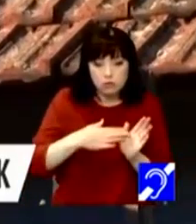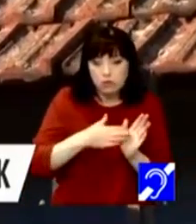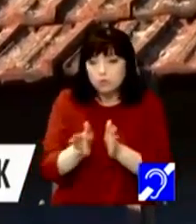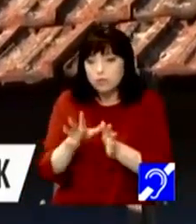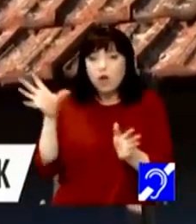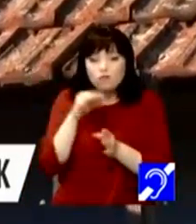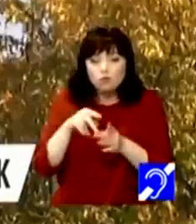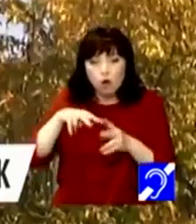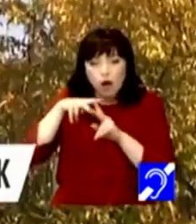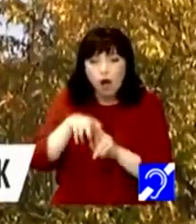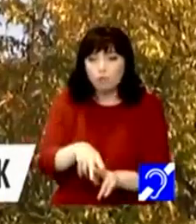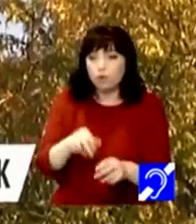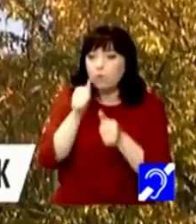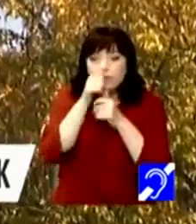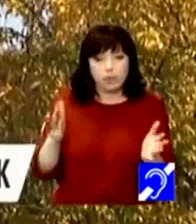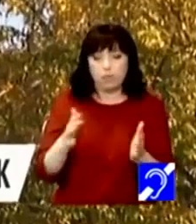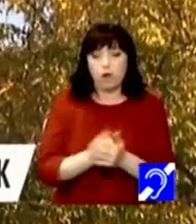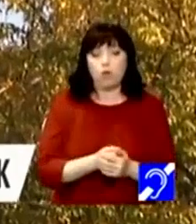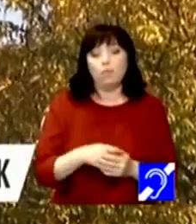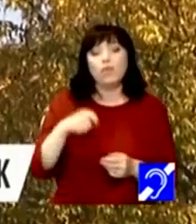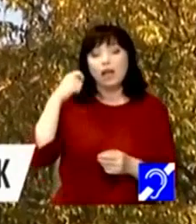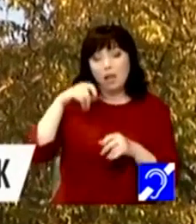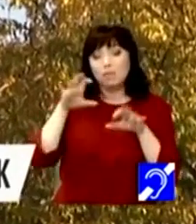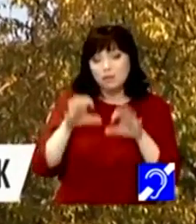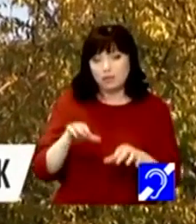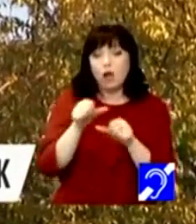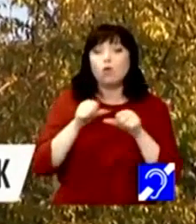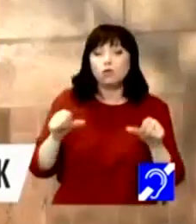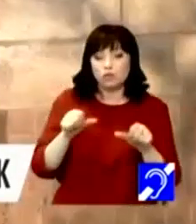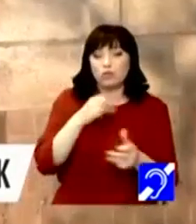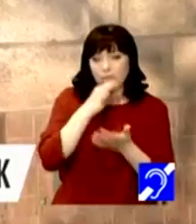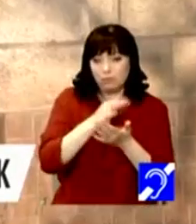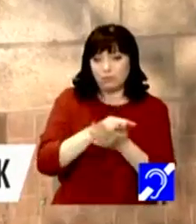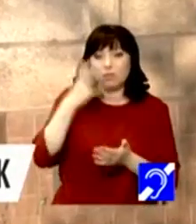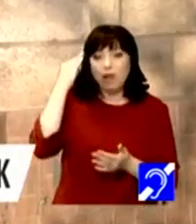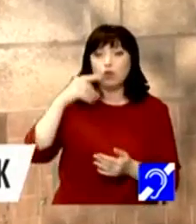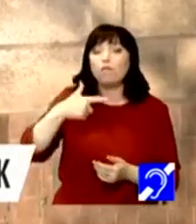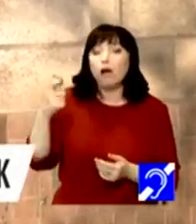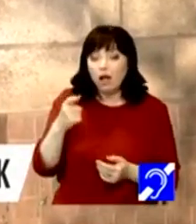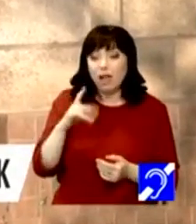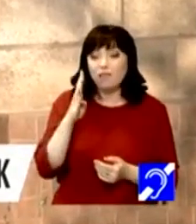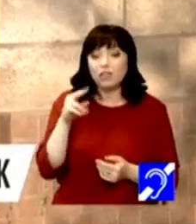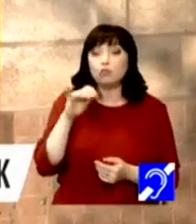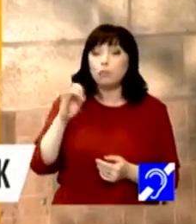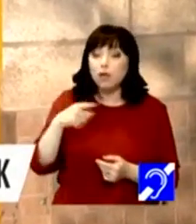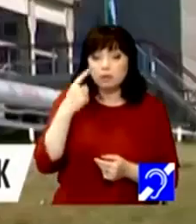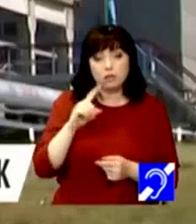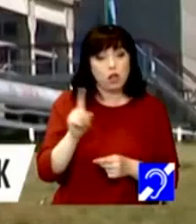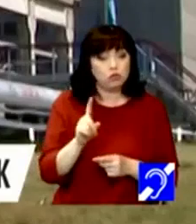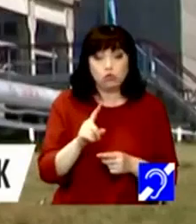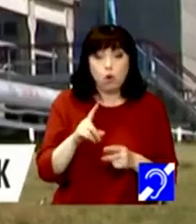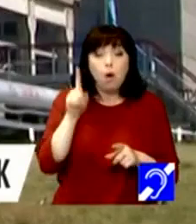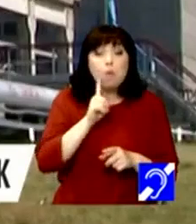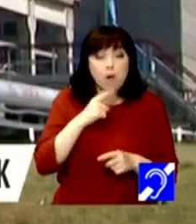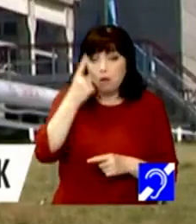toate volumele către nodul Sudja. Președintele Consiliului de Administrație Moldova Gaz, Vadim Ceban, a precizat că nu a